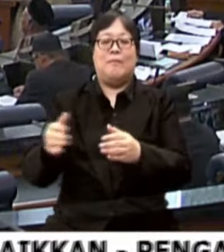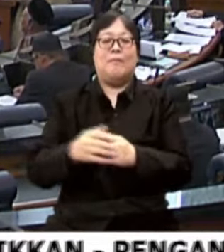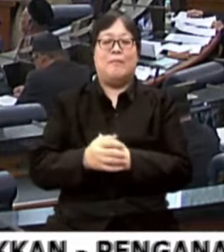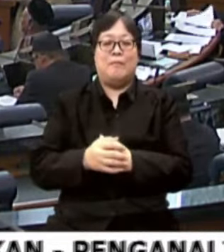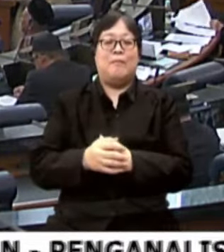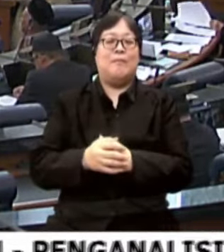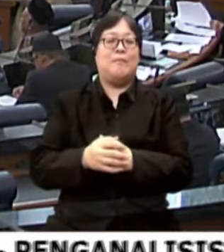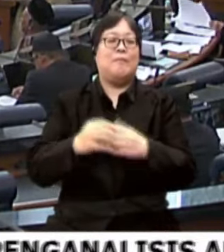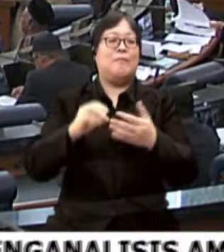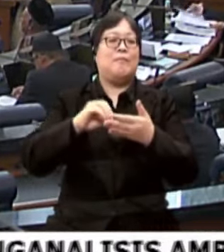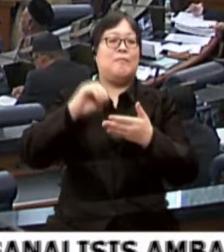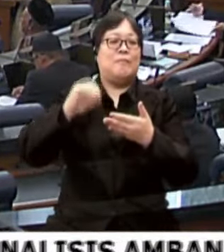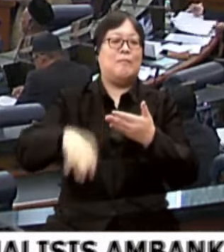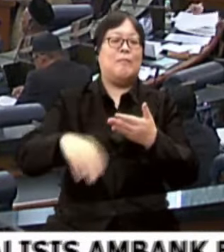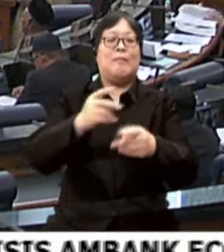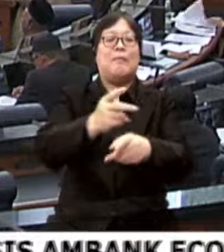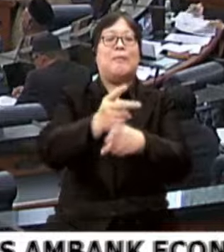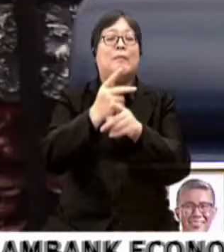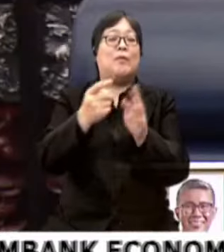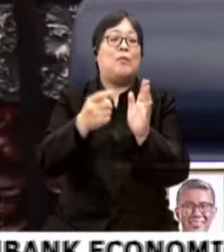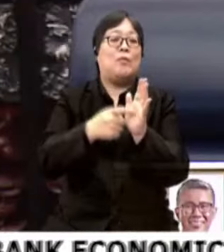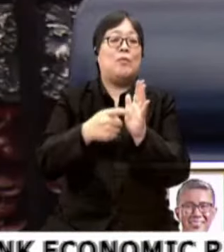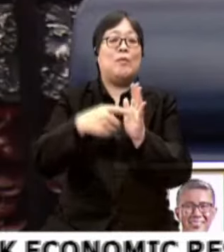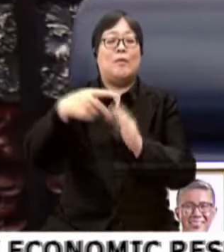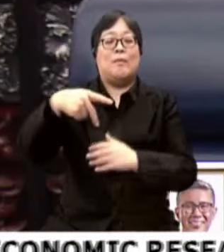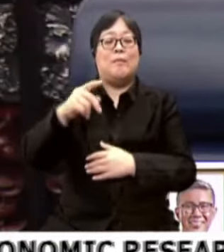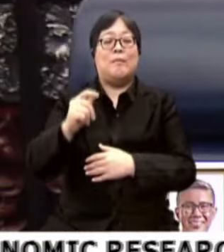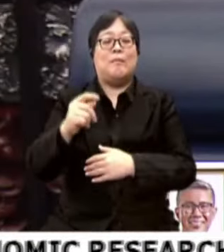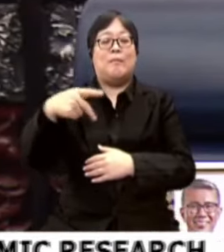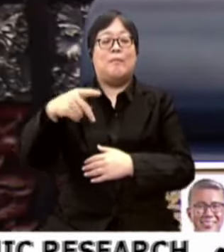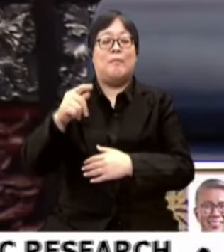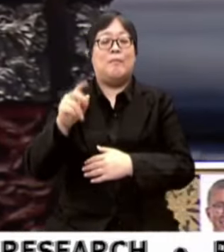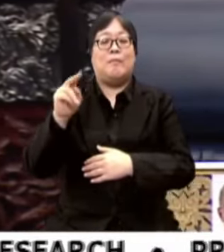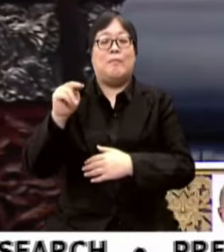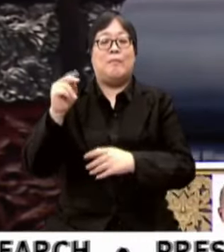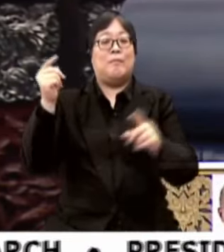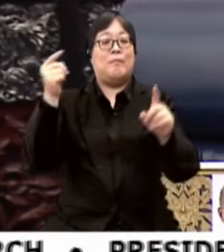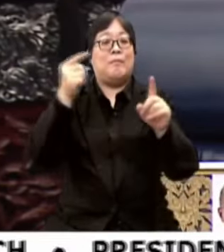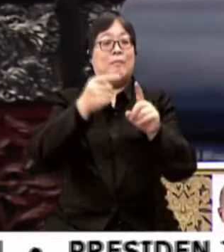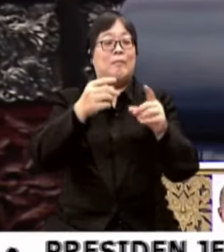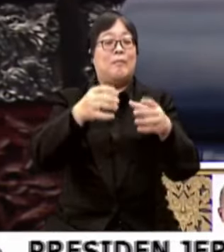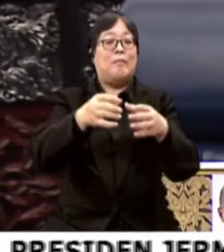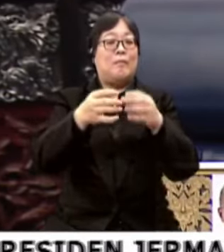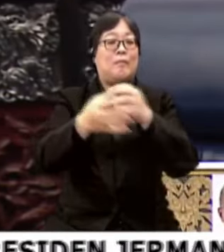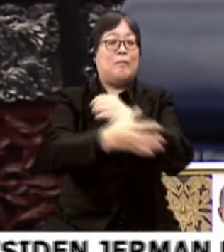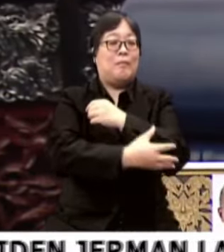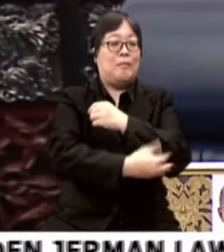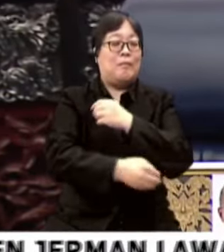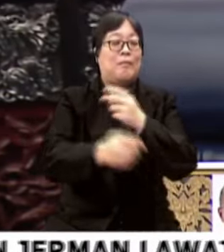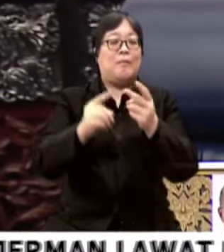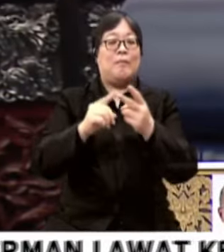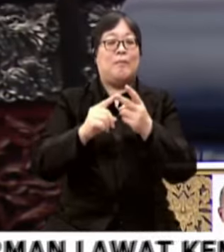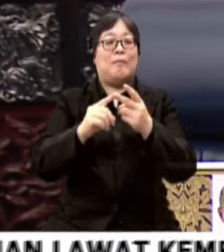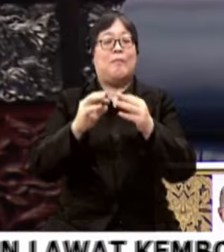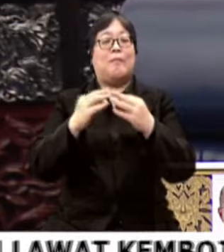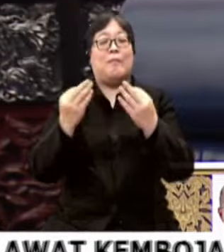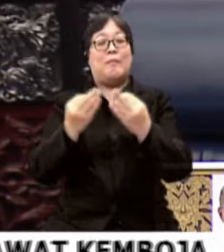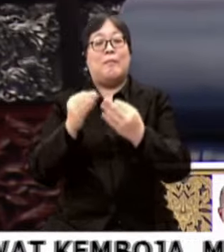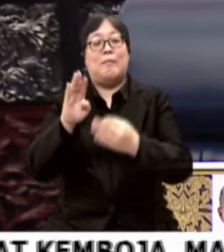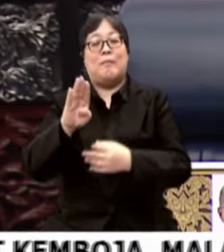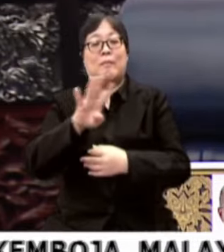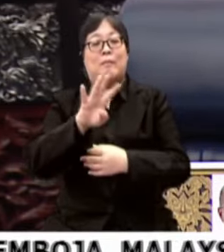memasukan pinjaman hutang PT PTN bersasah kepada golongan miskin dan isi rumah di